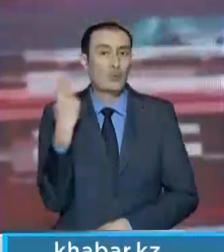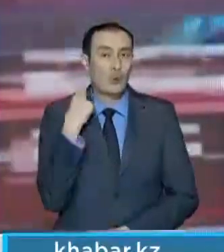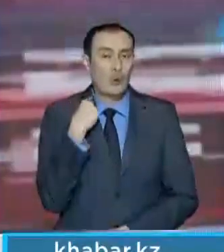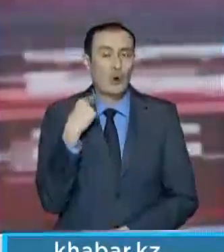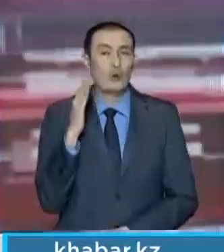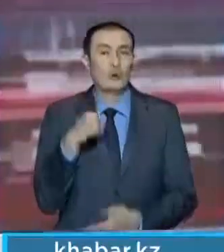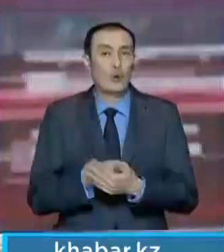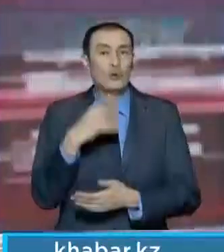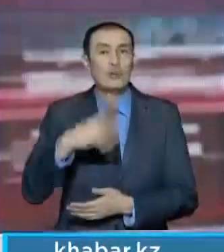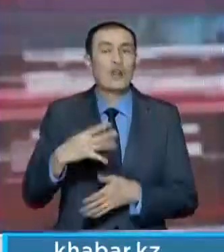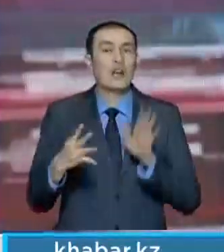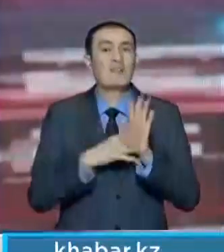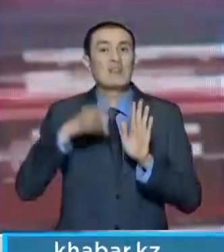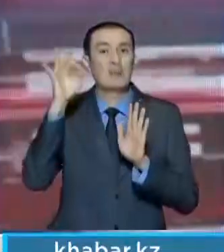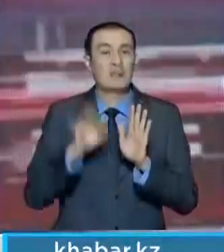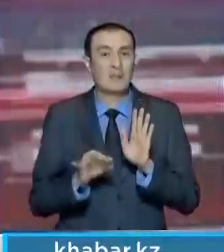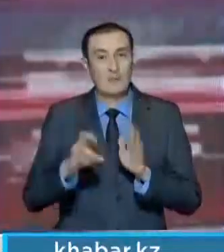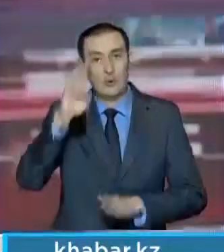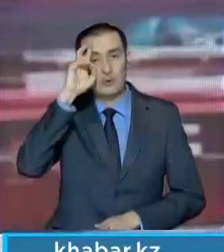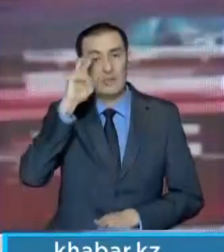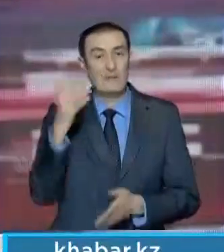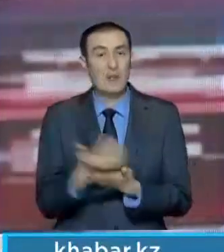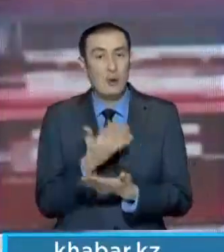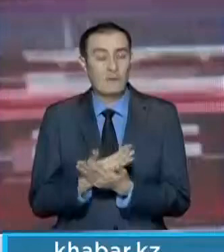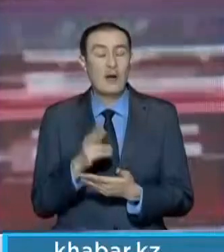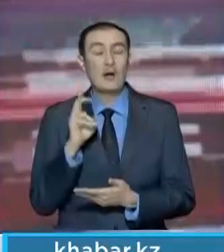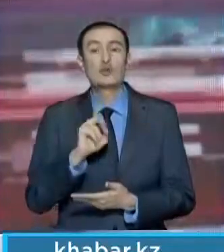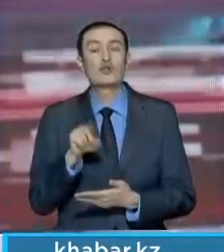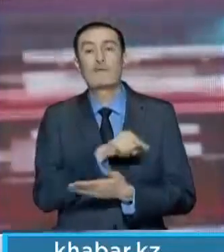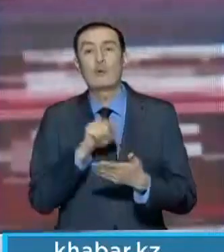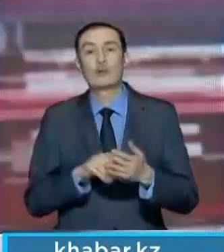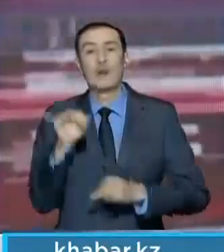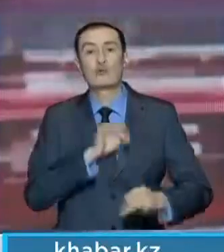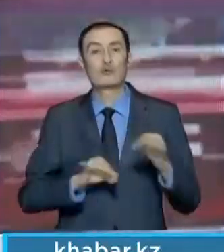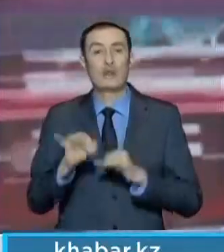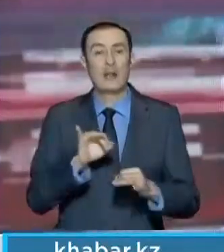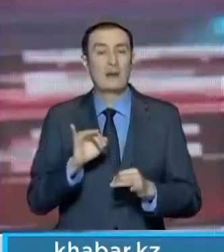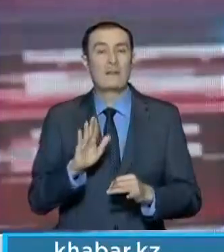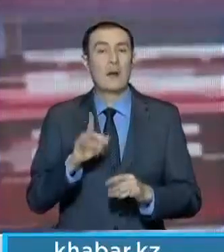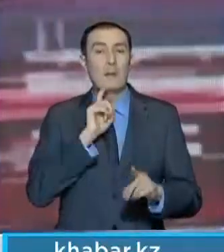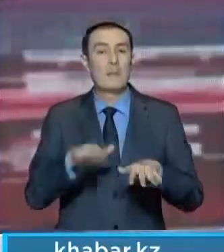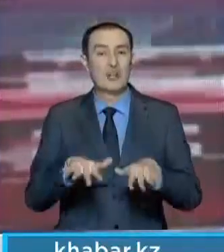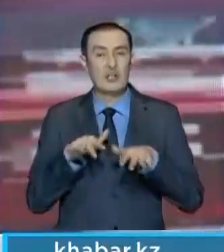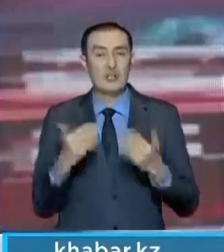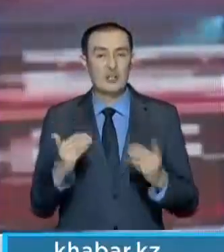составят до 49% к ВВП. Какие еще вопросы обсуждали в Мажилисе, расскажет Ратмир Аубакир.